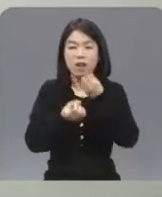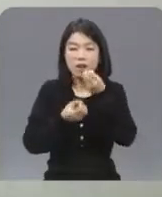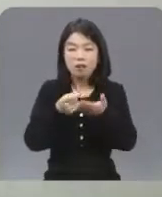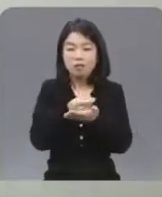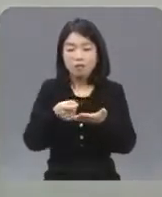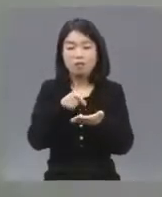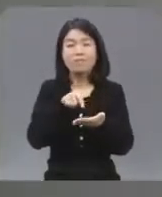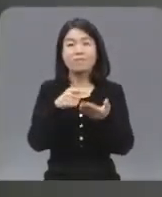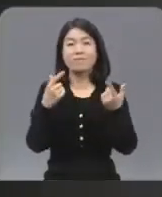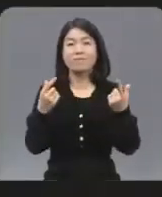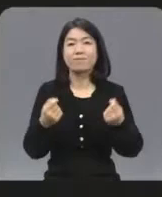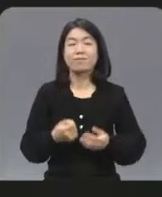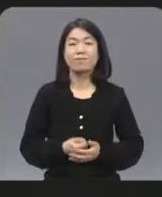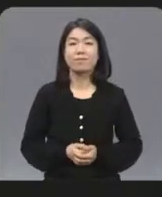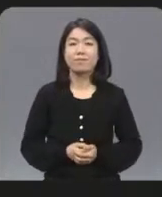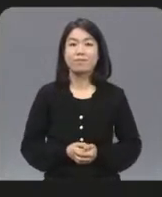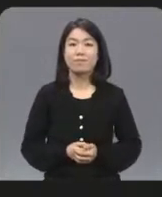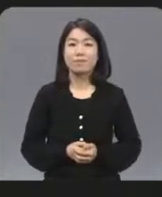있습니다.